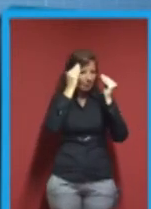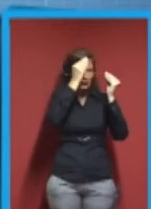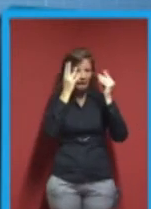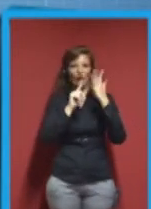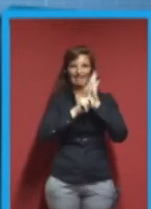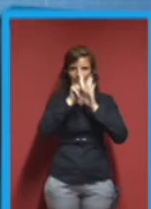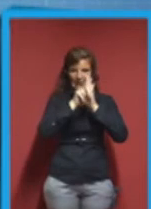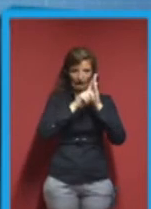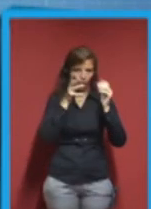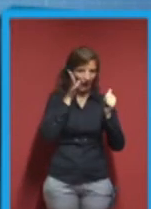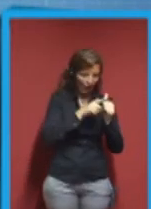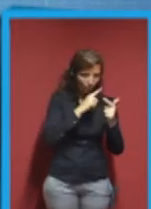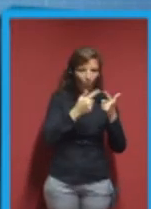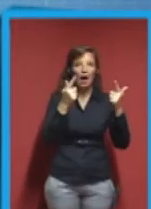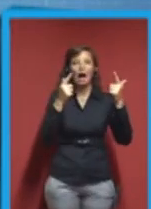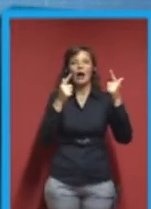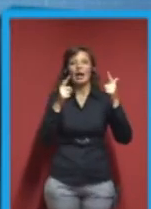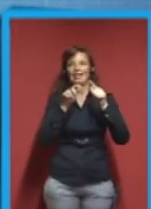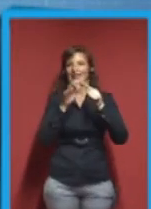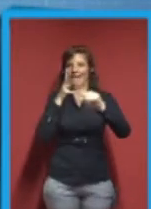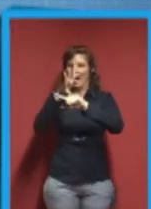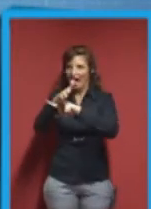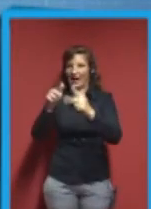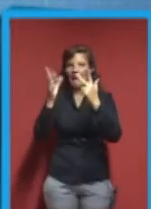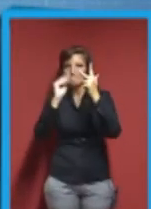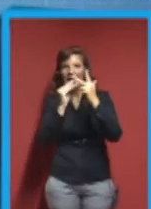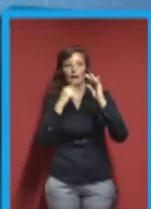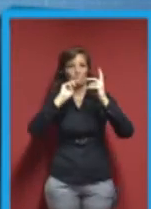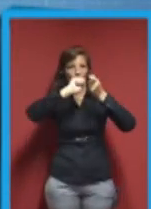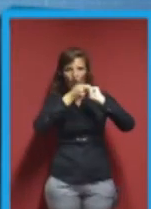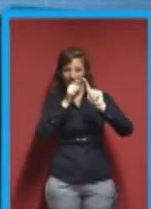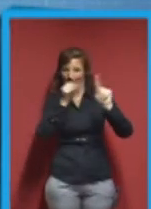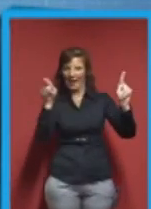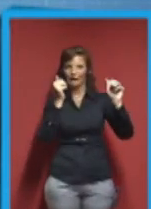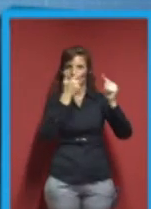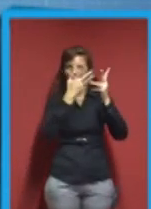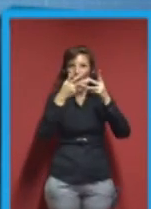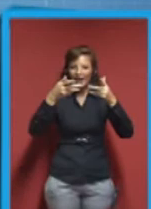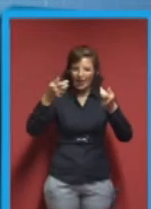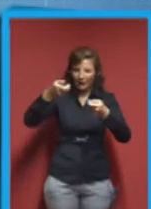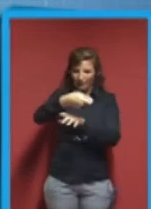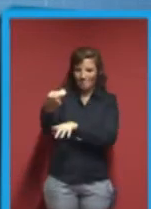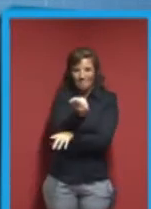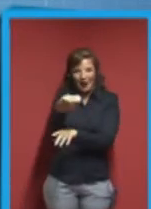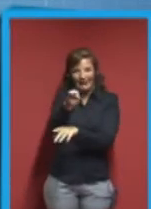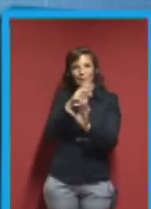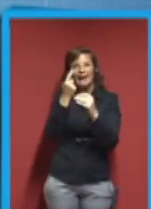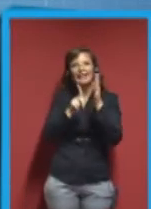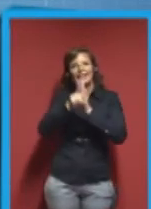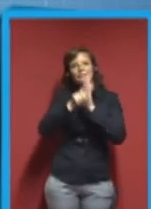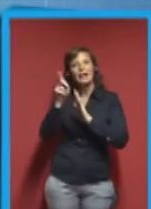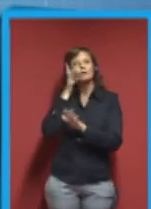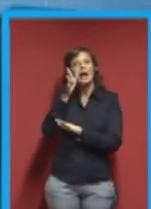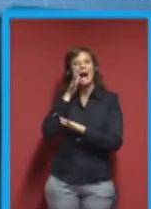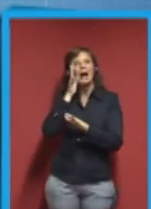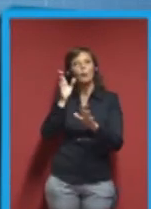temperatura dell'acqua. Allora, gli hacker, i maker hanno modificato alcune macchinette per mantenere la temperatura